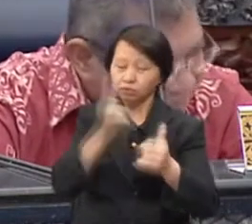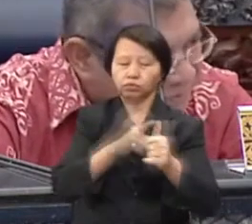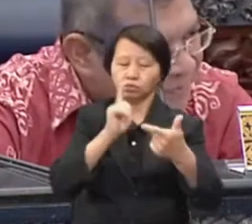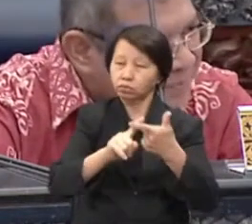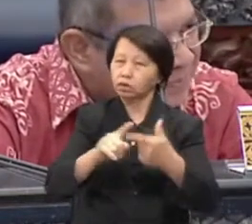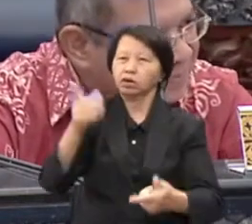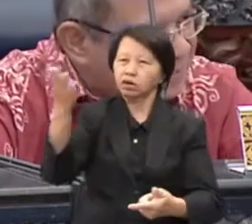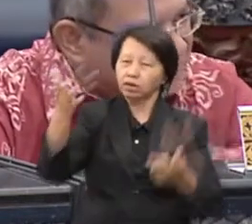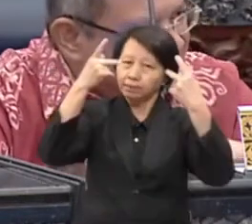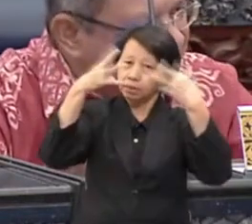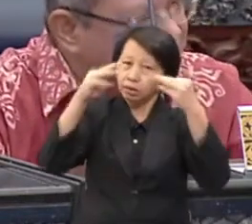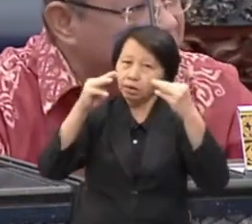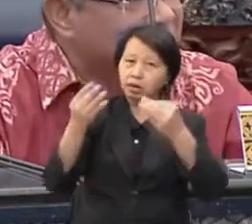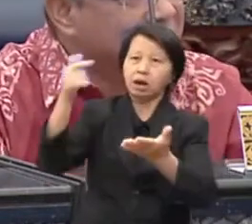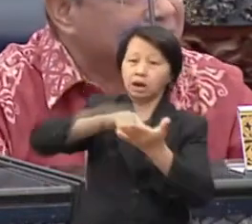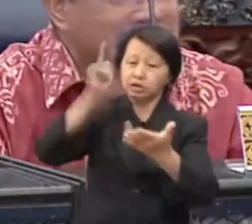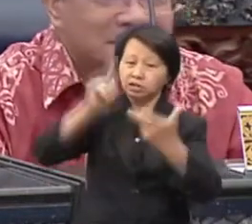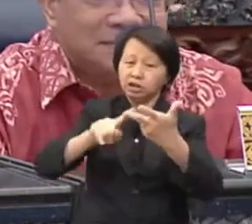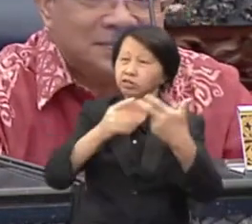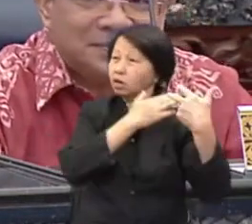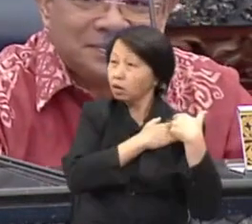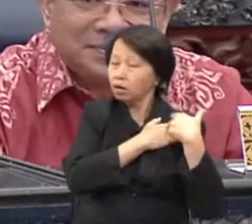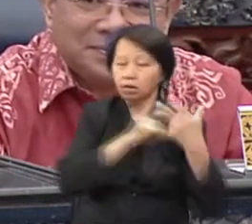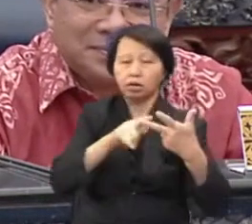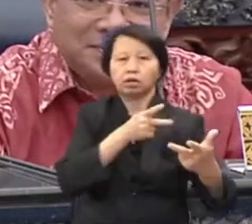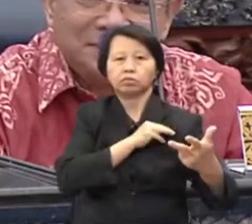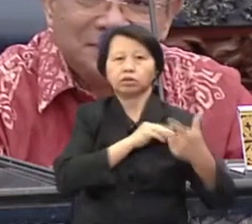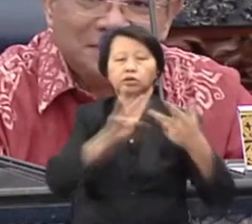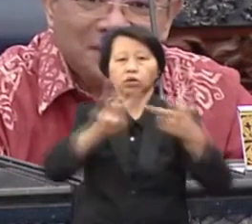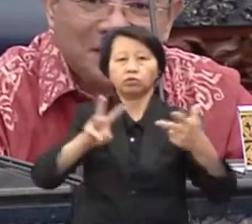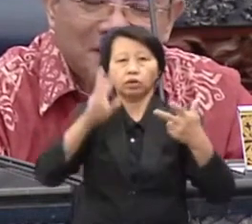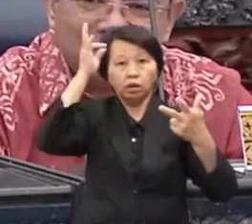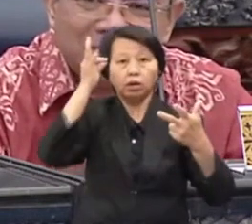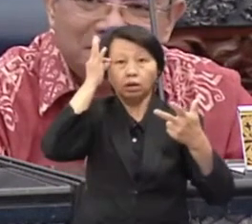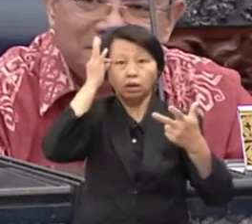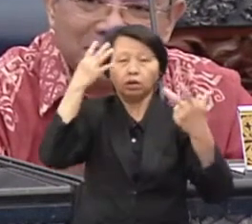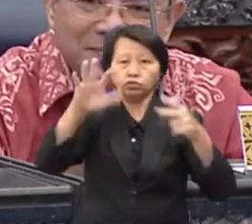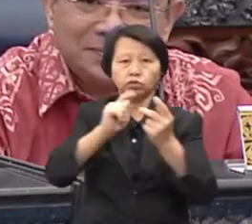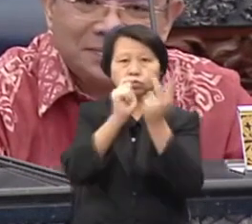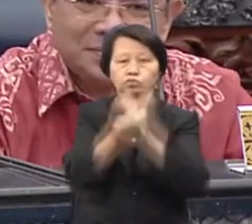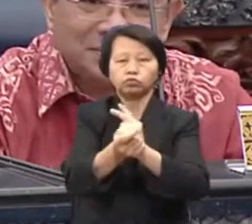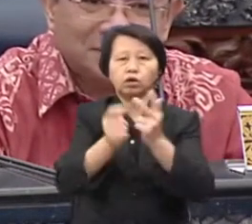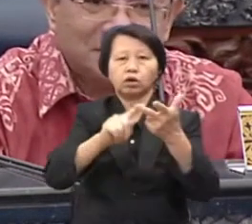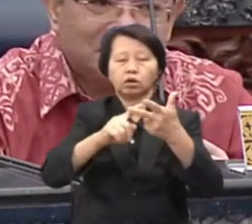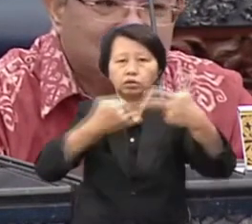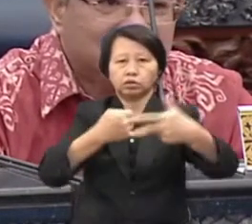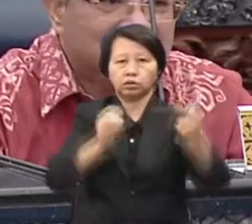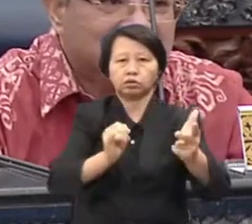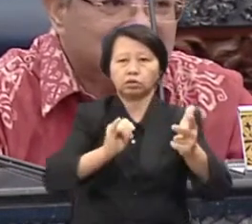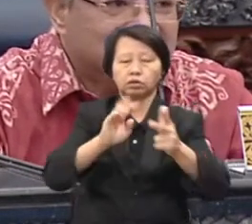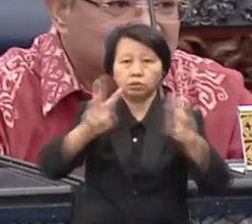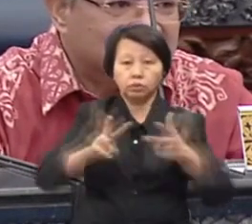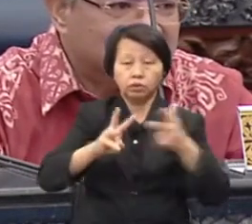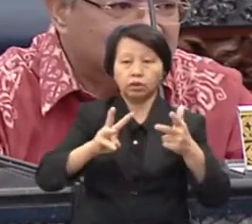Tambun juga membegas satu lagi pak folio yaitu Kementerian wilayah Persekutuan yang telah ditukar kepada jabatan wilayah